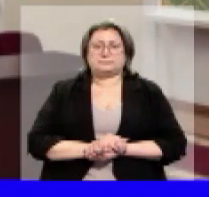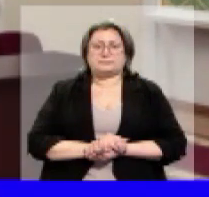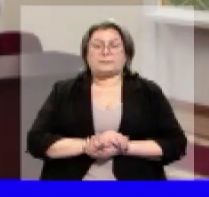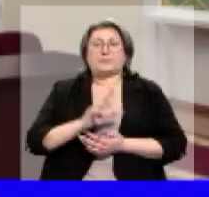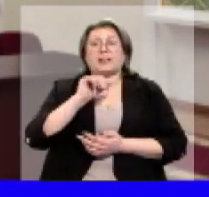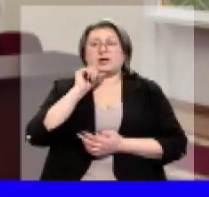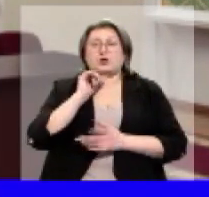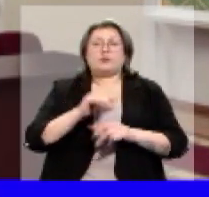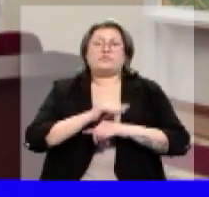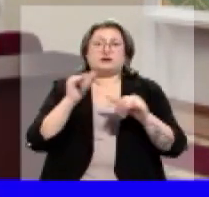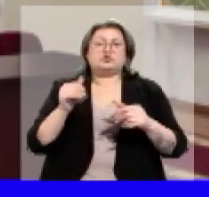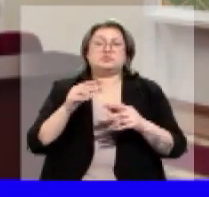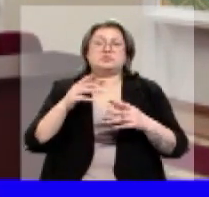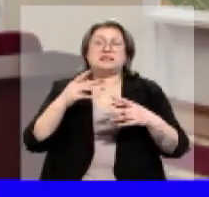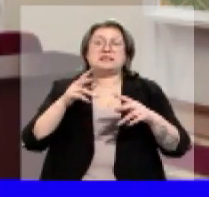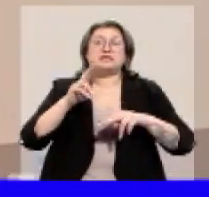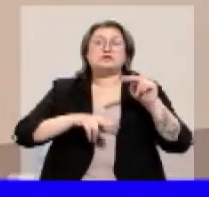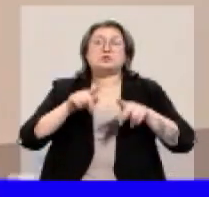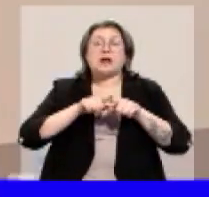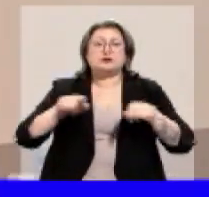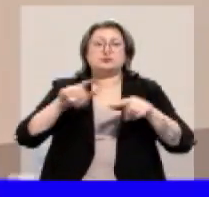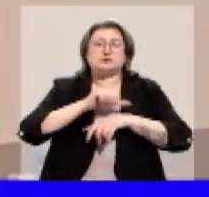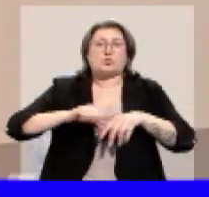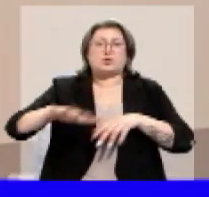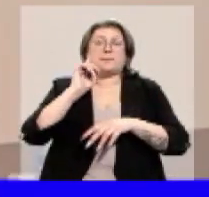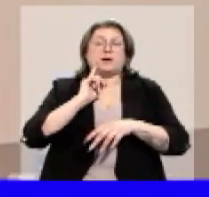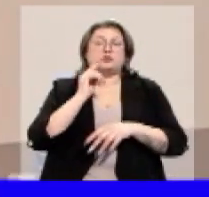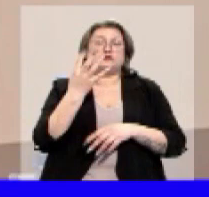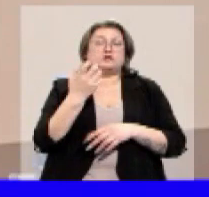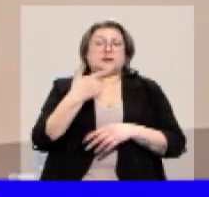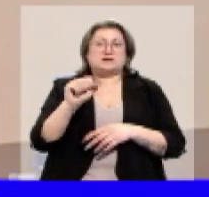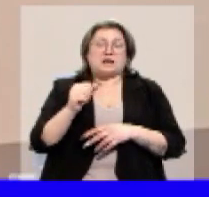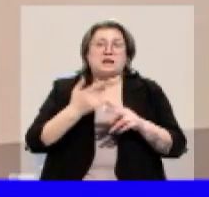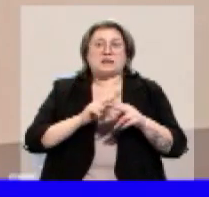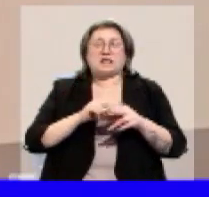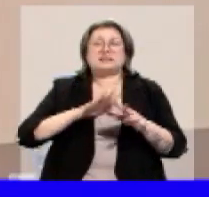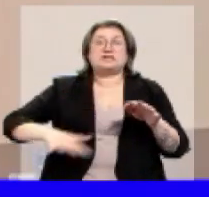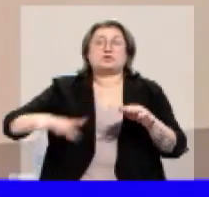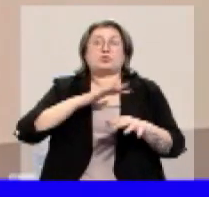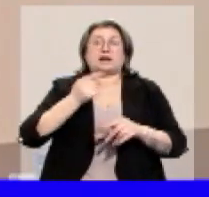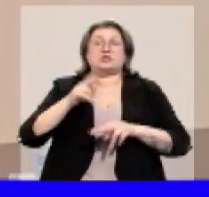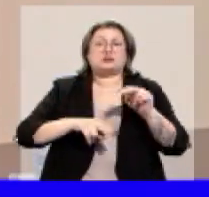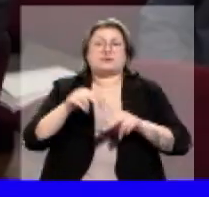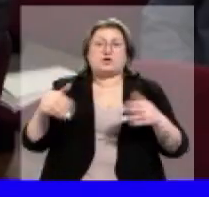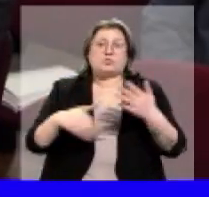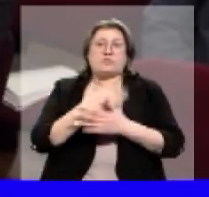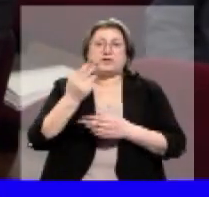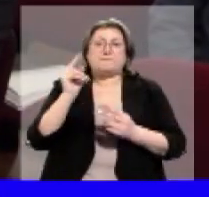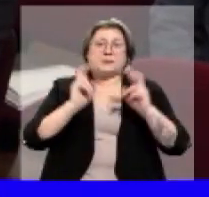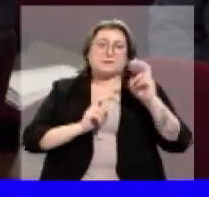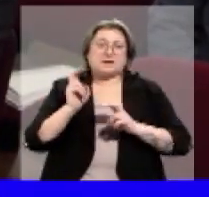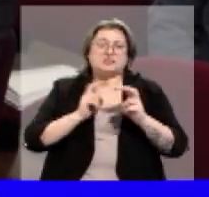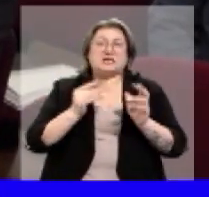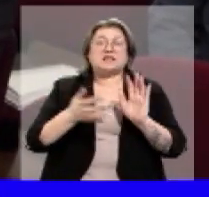В Кустанае увеличат индустриальную зону. Пока она занимает 400 гектар. Этой территории для строительства новых